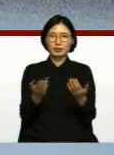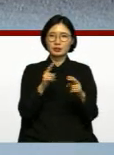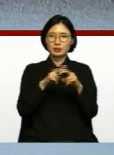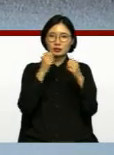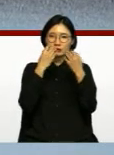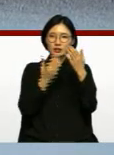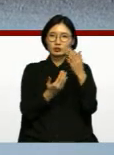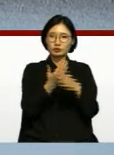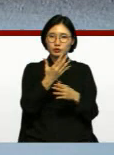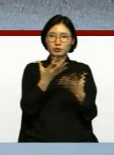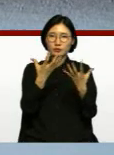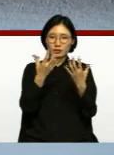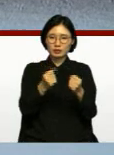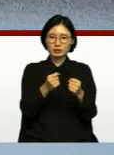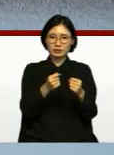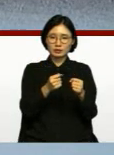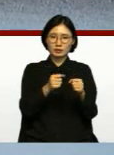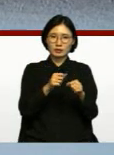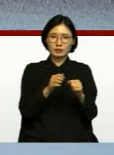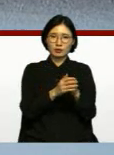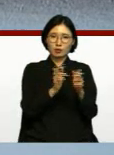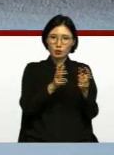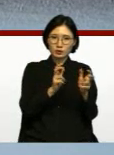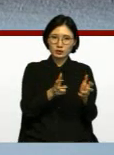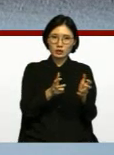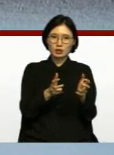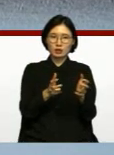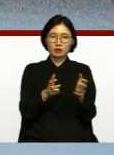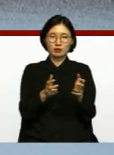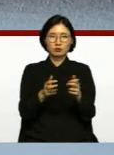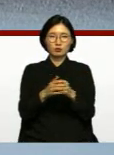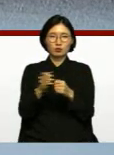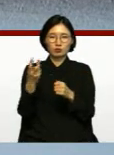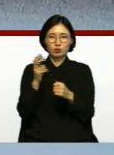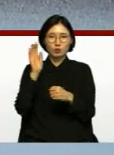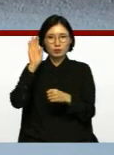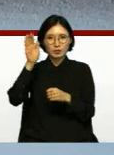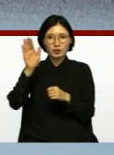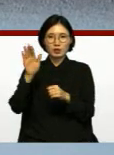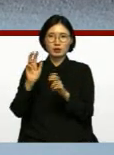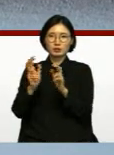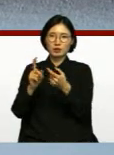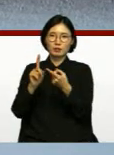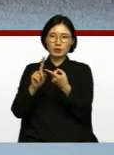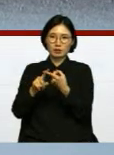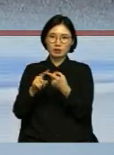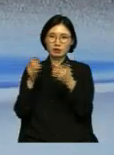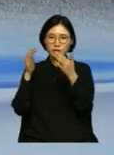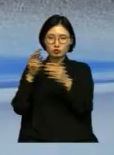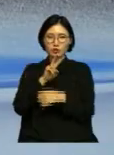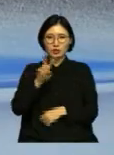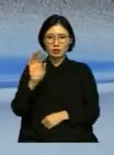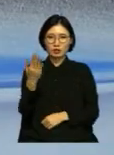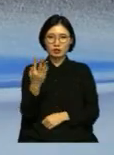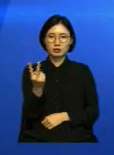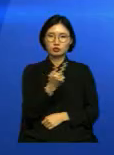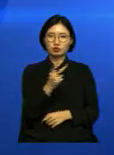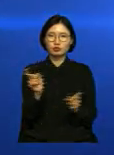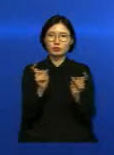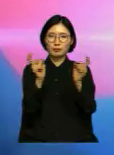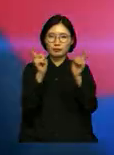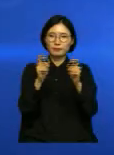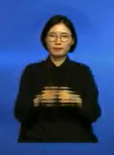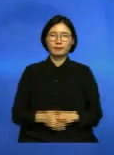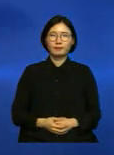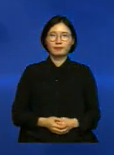일자리 창출이 많은 제조업을, 의회는 미래지향적인 첨단 산업에 집중해야 한다는 주장입니다. 박미현 기자입니다.